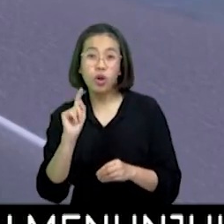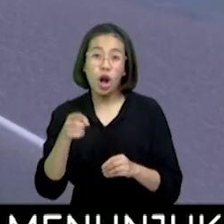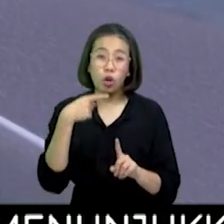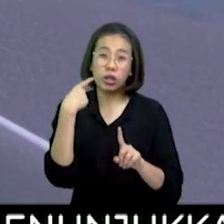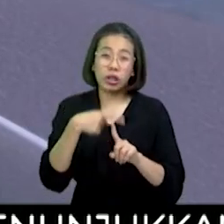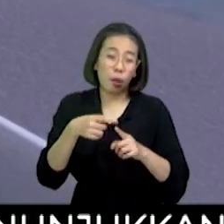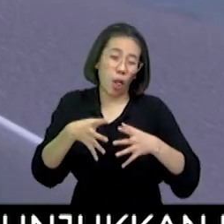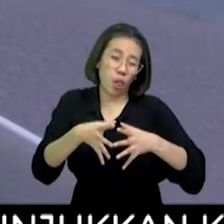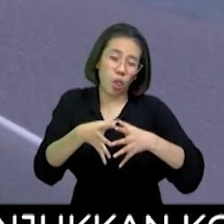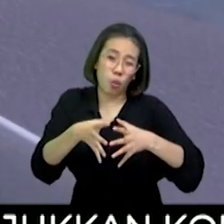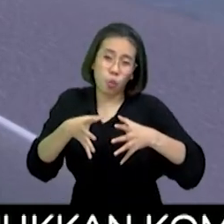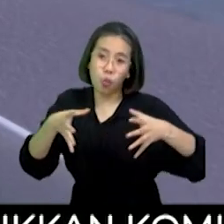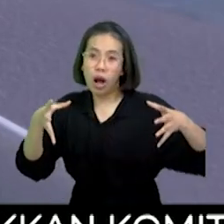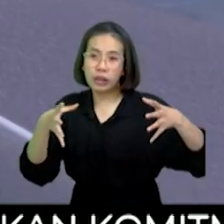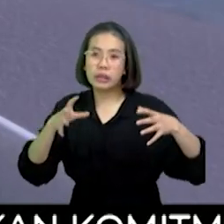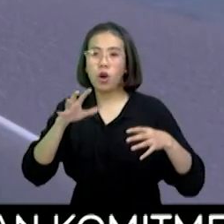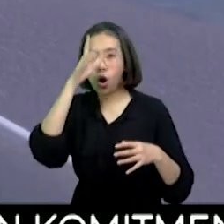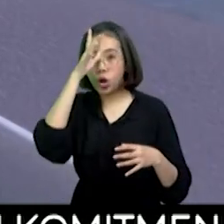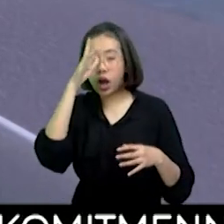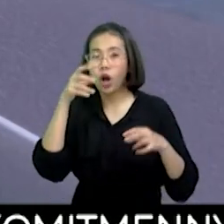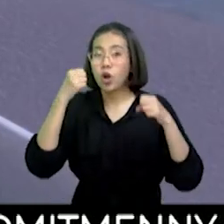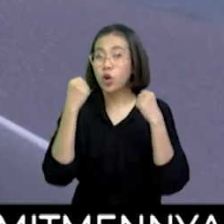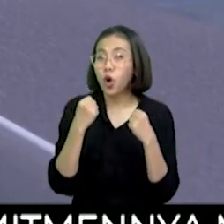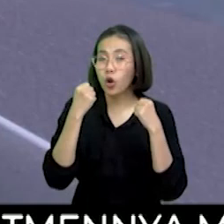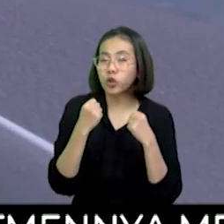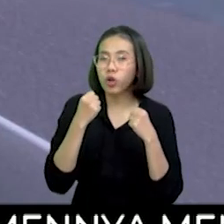akan memiliki total tampung penonton yakni